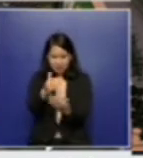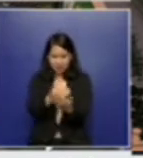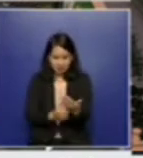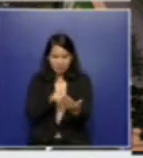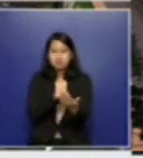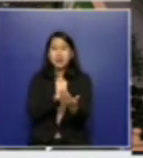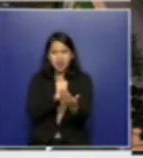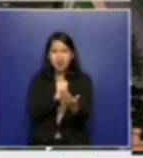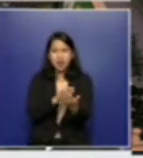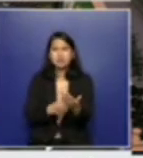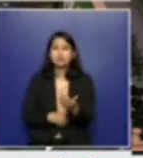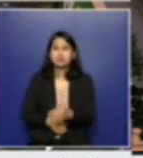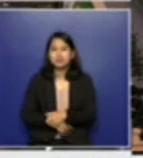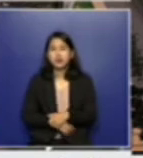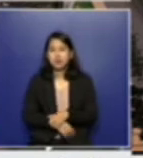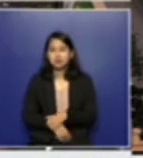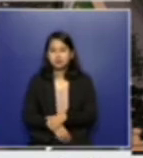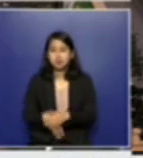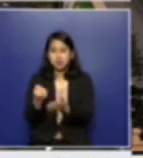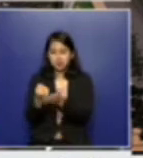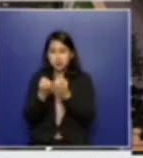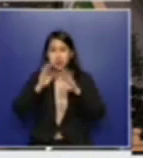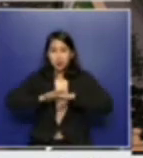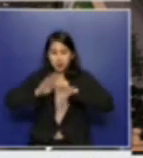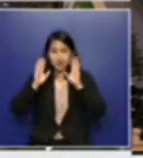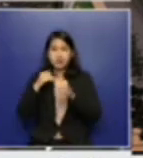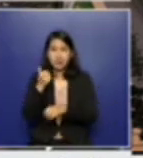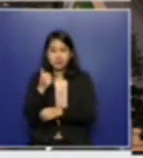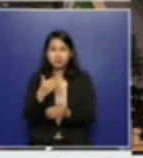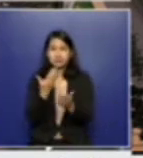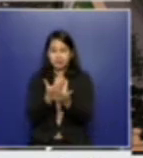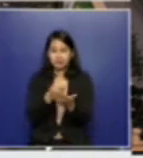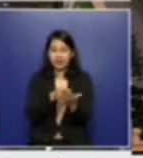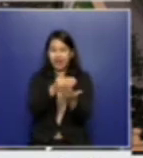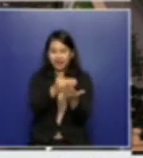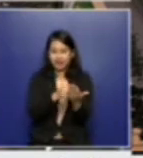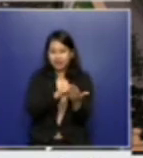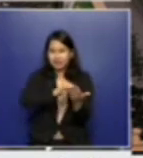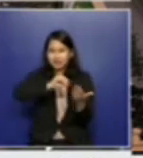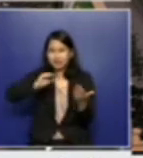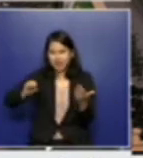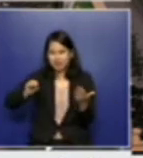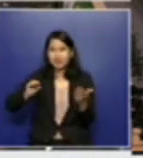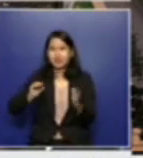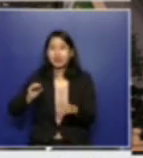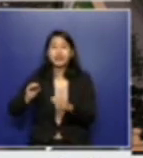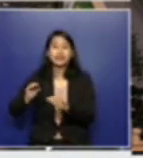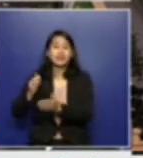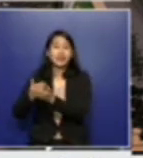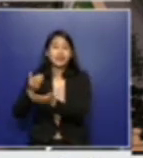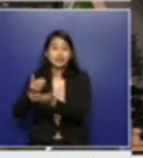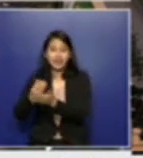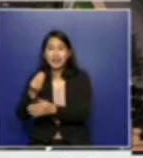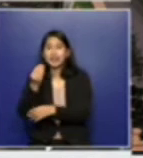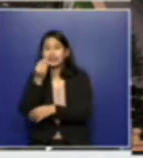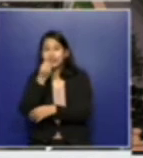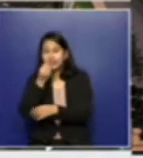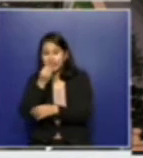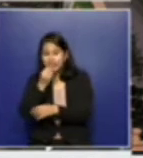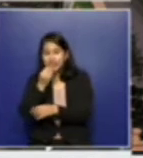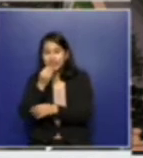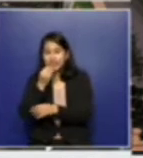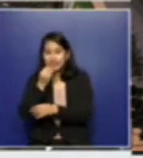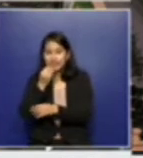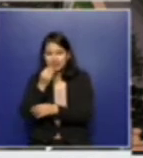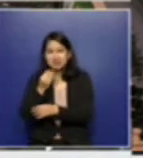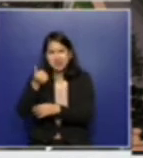ขออนุญาตท่านรัฐมนตรีมหาดไทยยกเลิกนะครับเอางบเหล่านี้ไปเป็นอาหารเช้าอย่างที่เพื่อนๆพี่ๆน้องๆสสเราบ